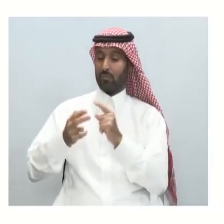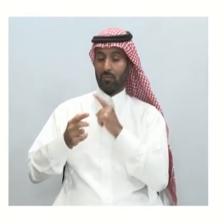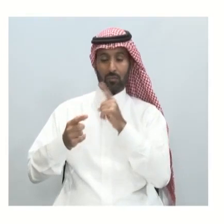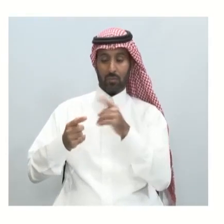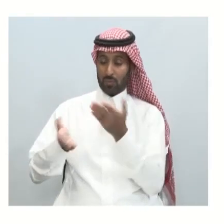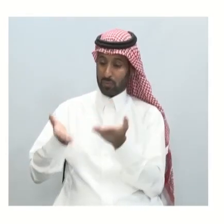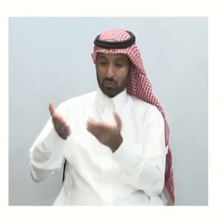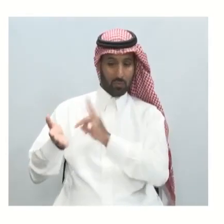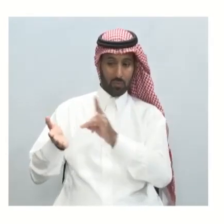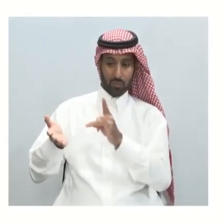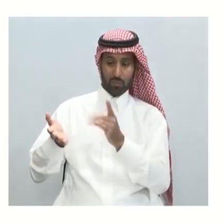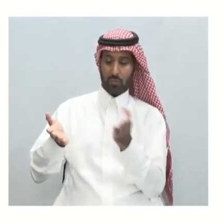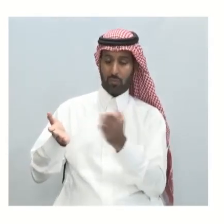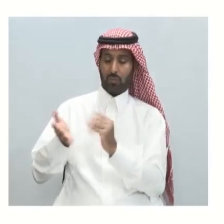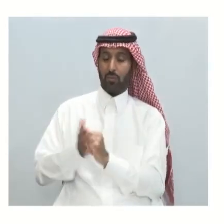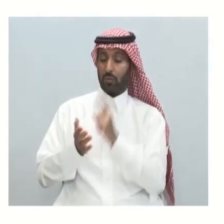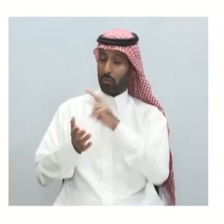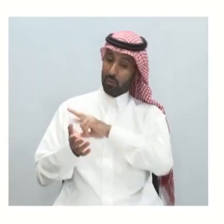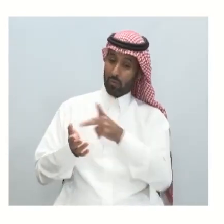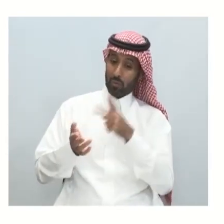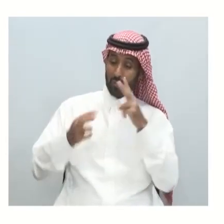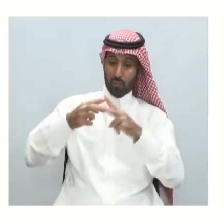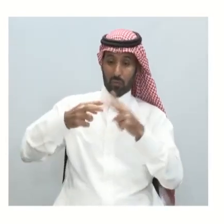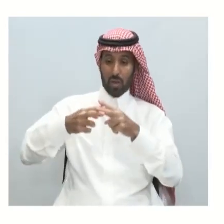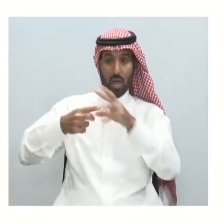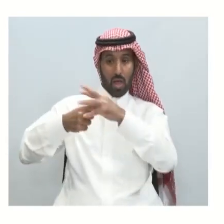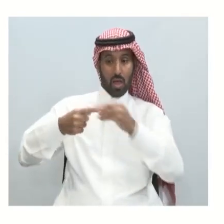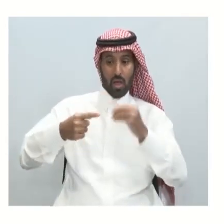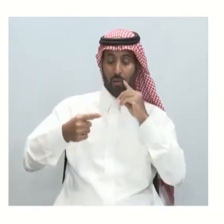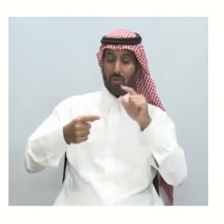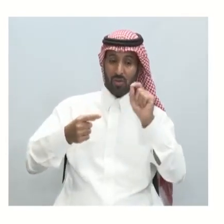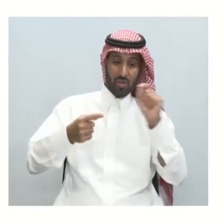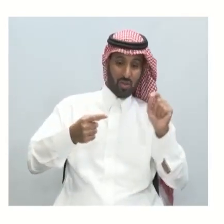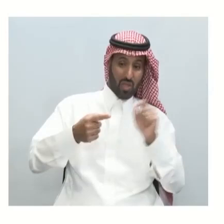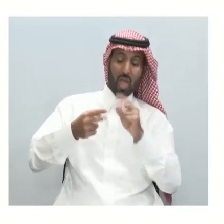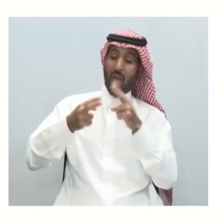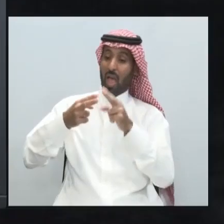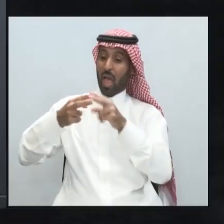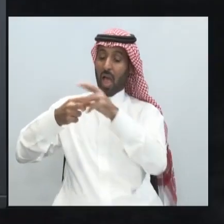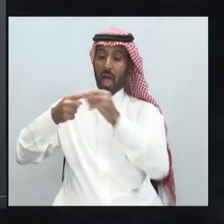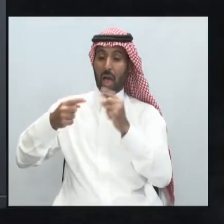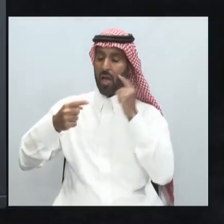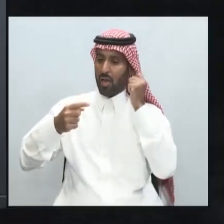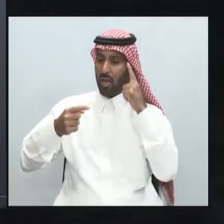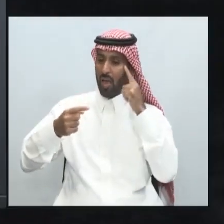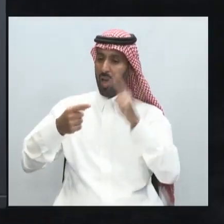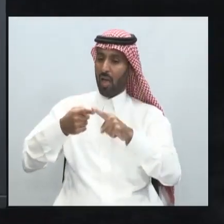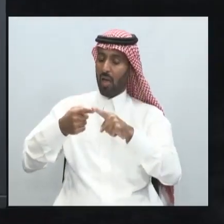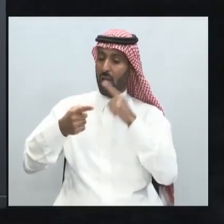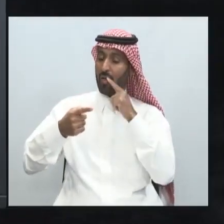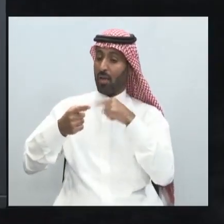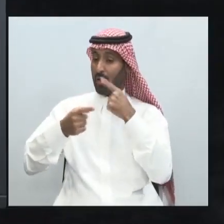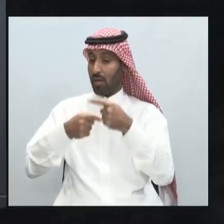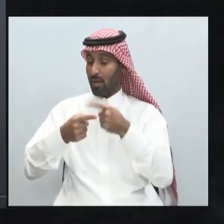لن تكون متساويه وهناك فرق في الكهروسالبيه بين الذرات هذا يعطيني استنتاج انني